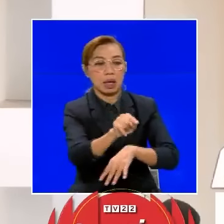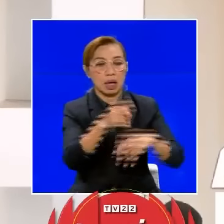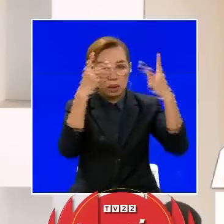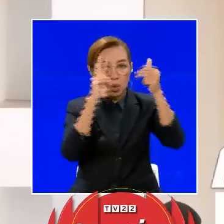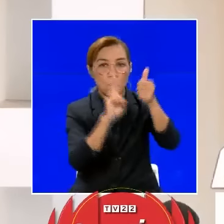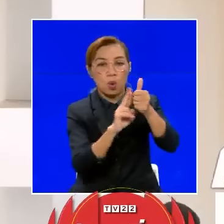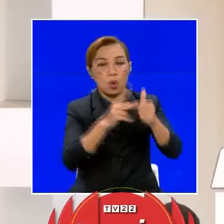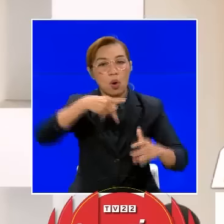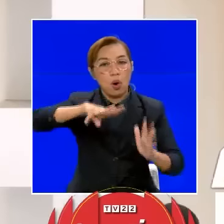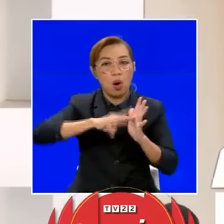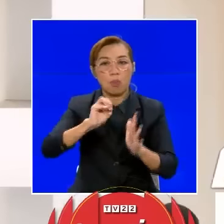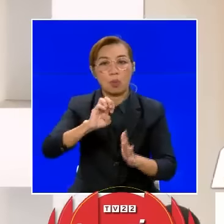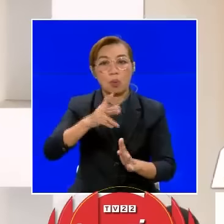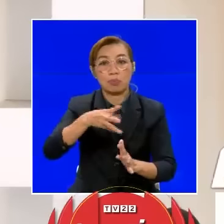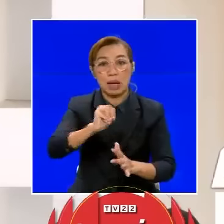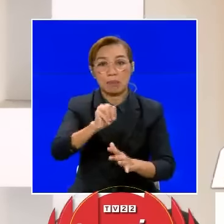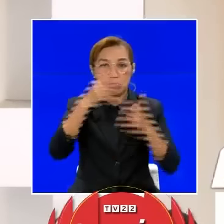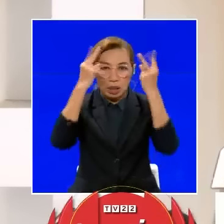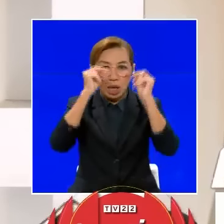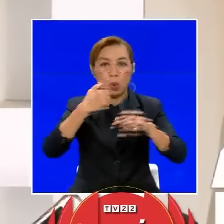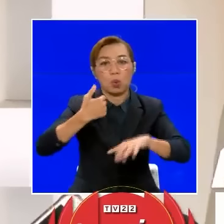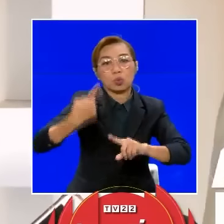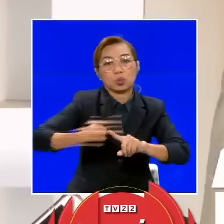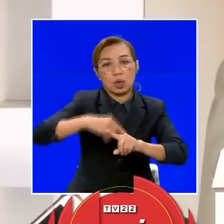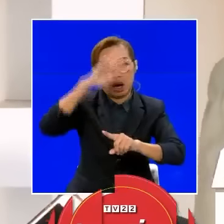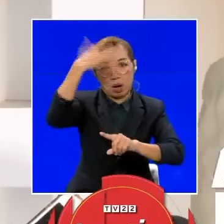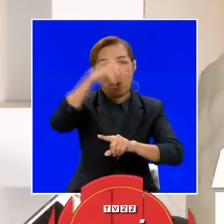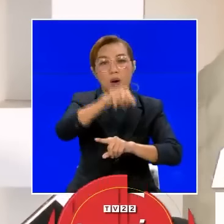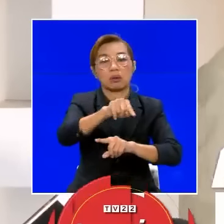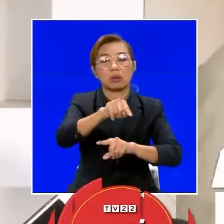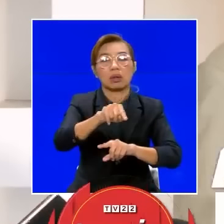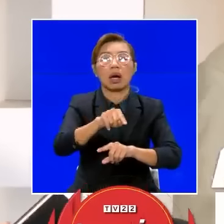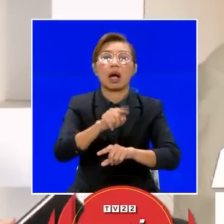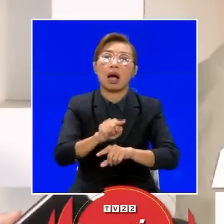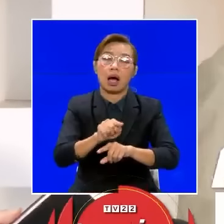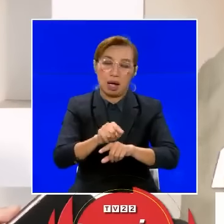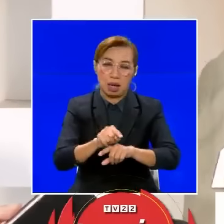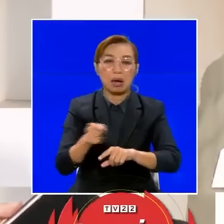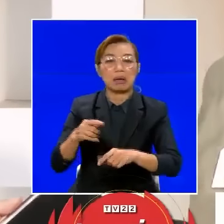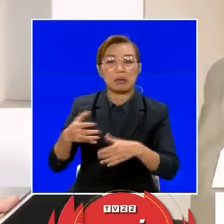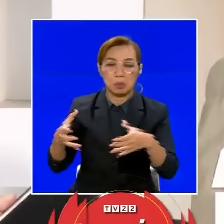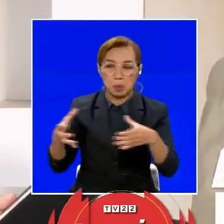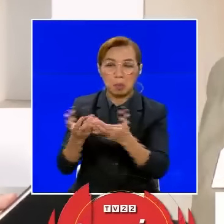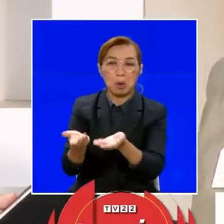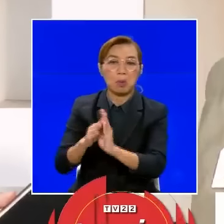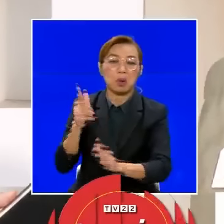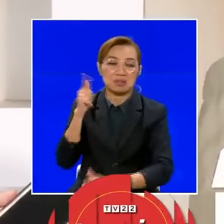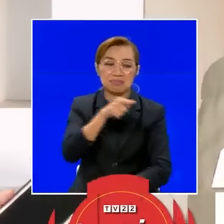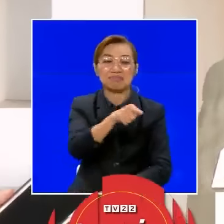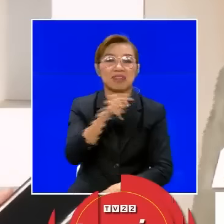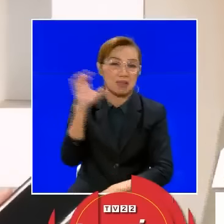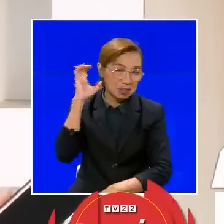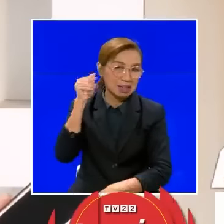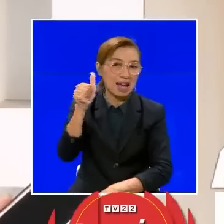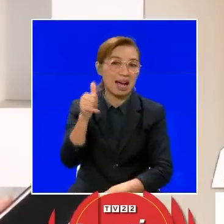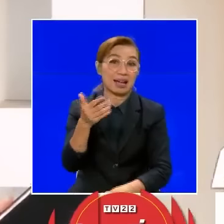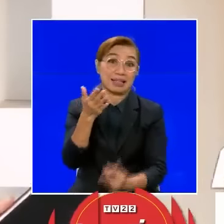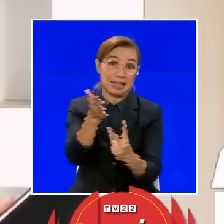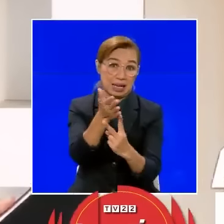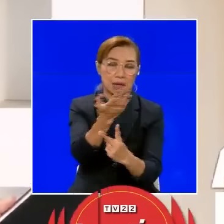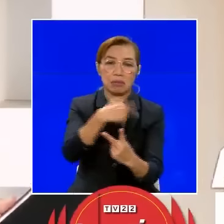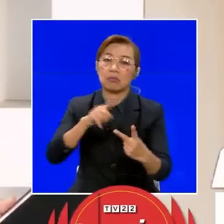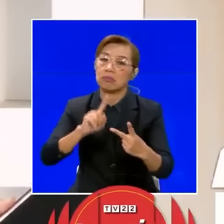ภูมิธรรมเนี่ยรักษาราชการแทนซึ่งก็เป็นนายกที่ตระกูลชินวัตรเขาไว้วางใจอยู่แล้วนะคะสองอีกมุมนึงมุม